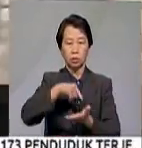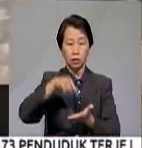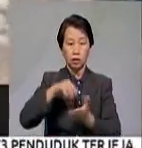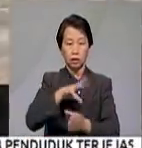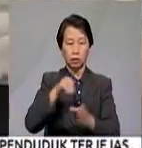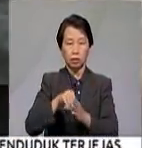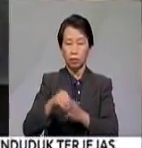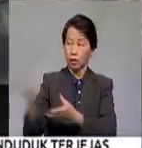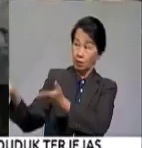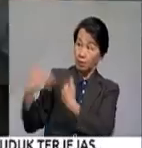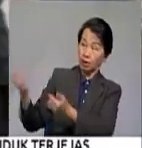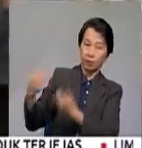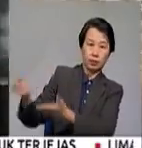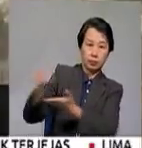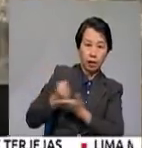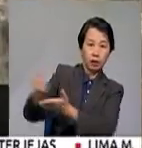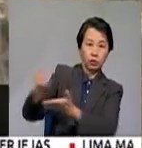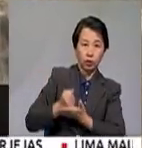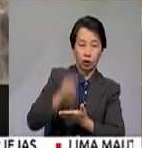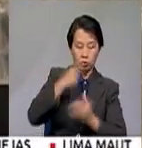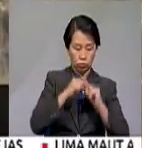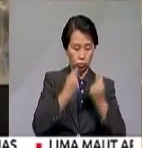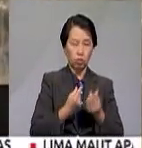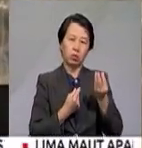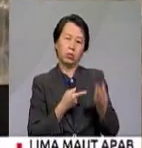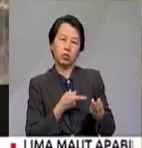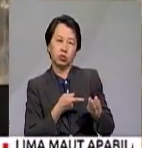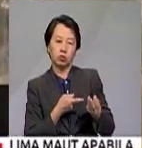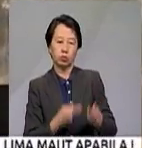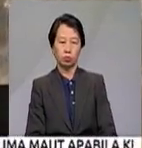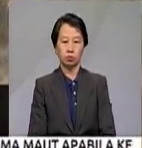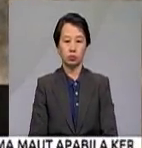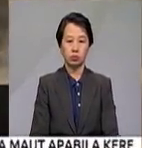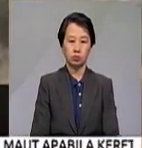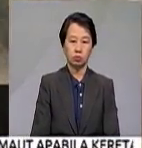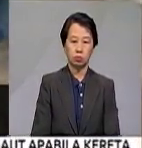termasuk menghulurkan bantuan sewajarnya kepada golongan yang diancam.